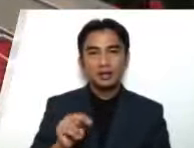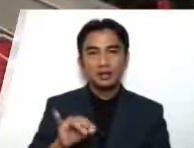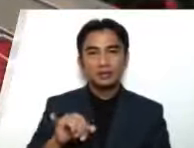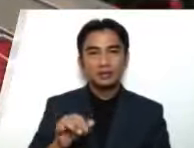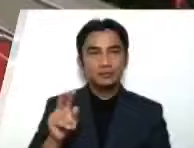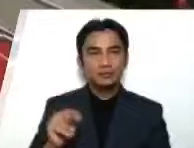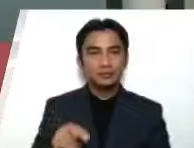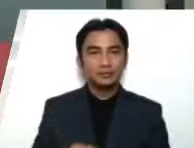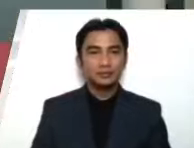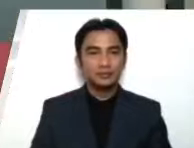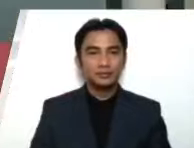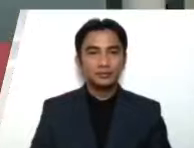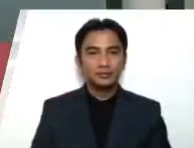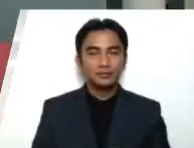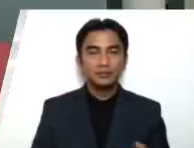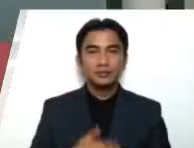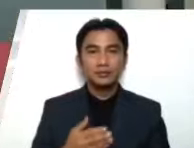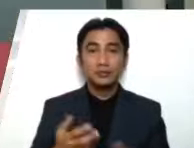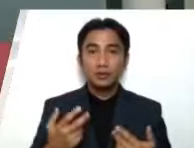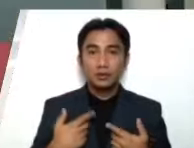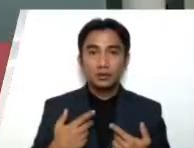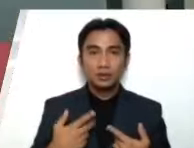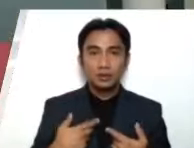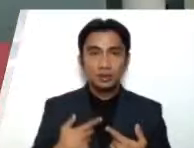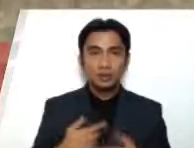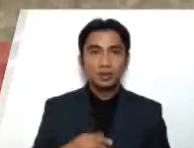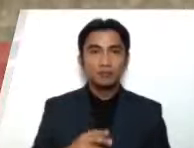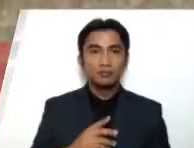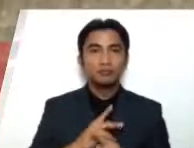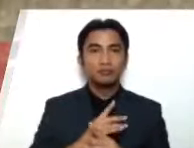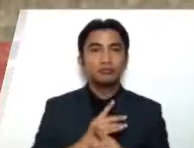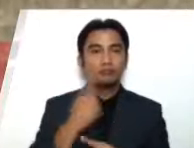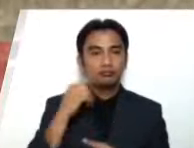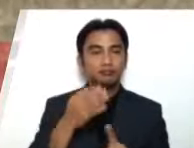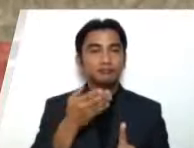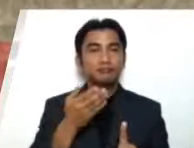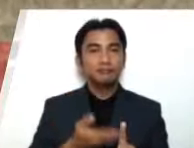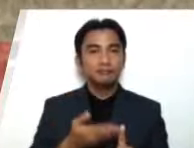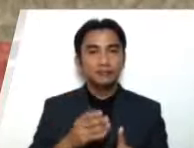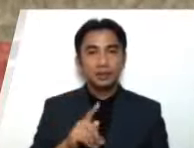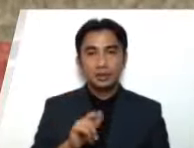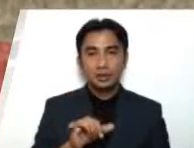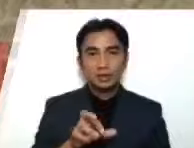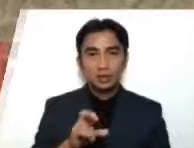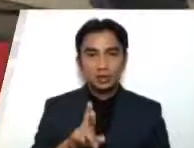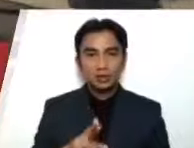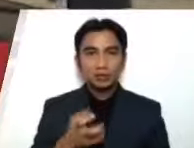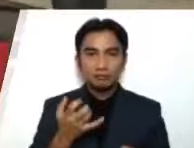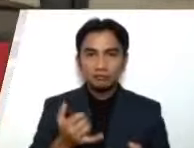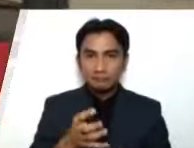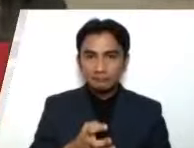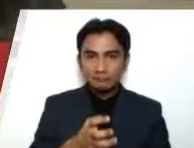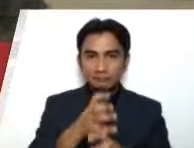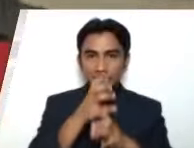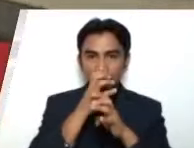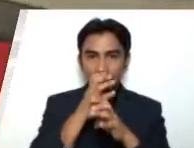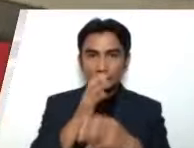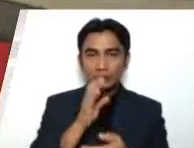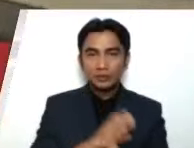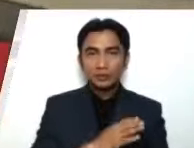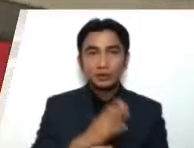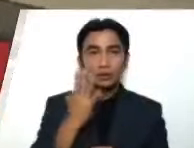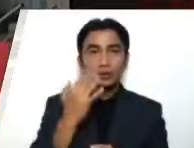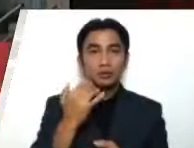Seguridad sa concert ni Taylor Swift sa London, lalong hinigpitan kasunod ng banta ng